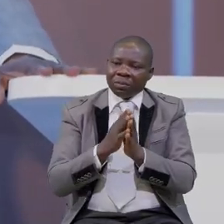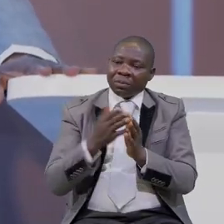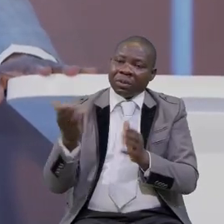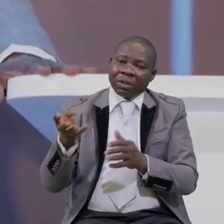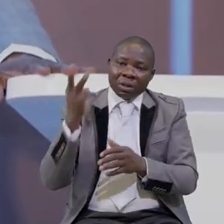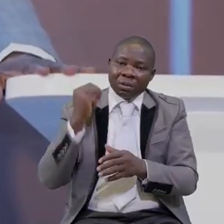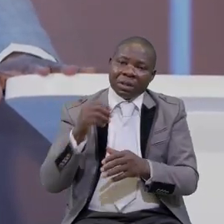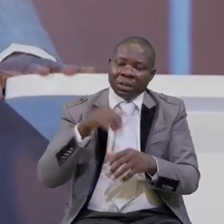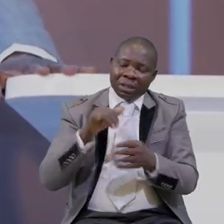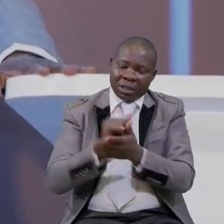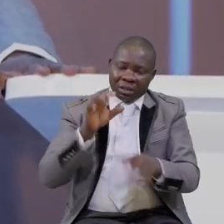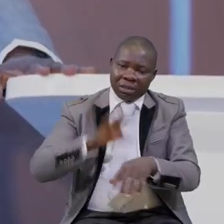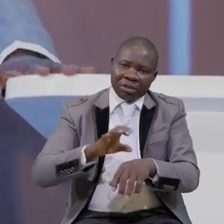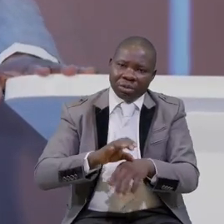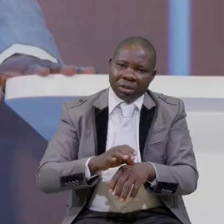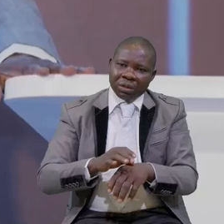dans cette église,